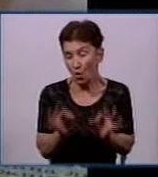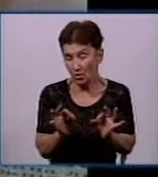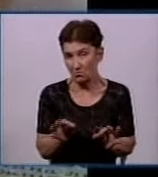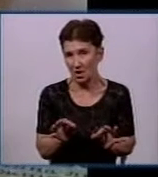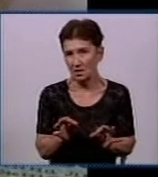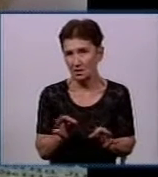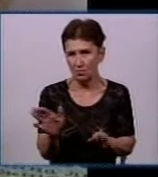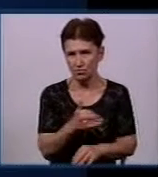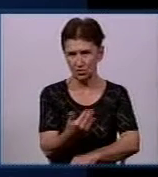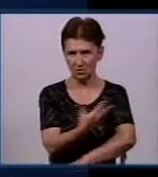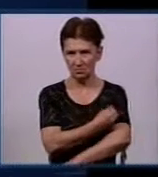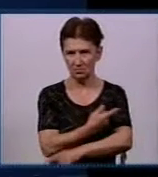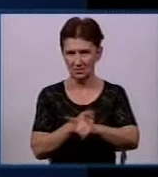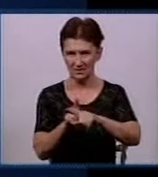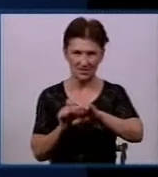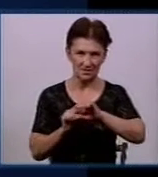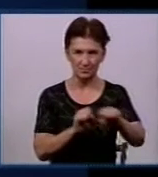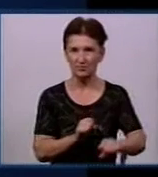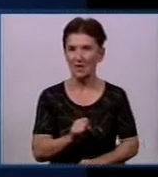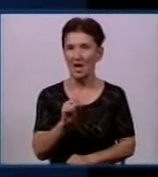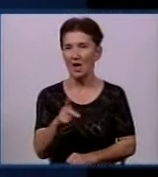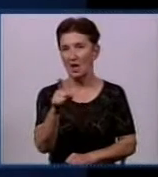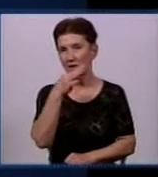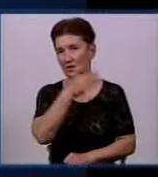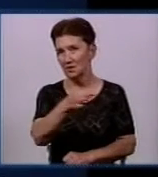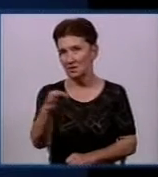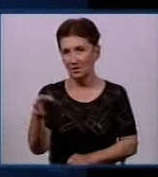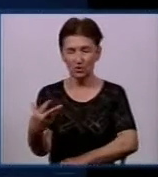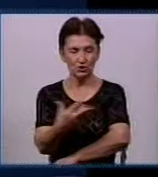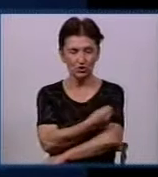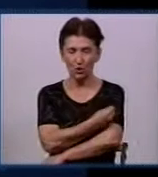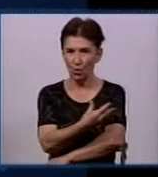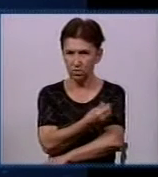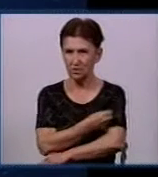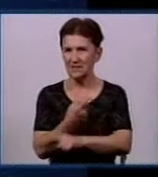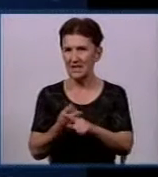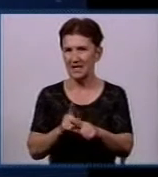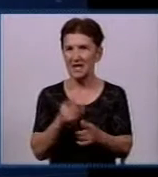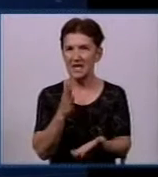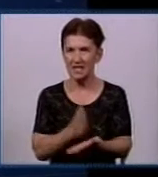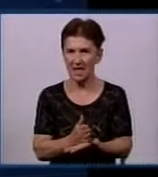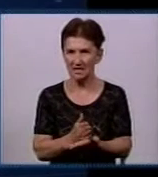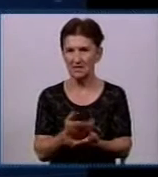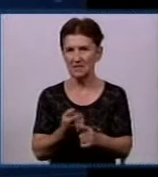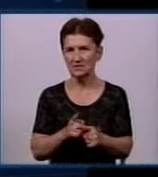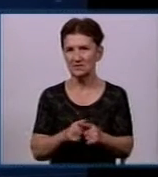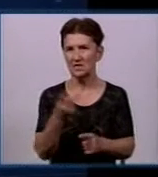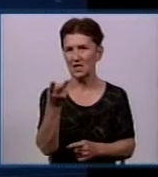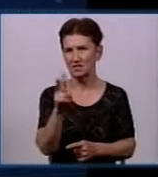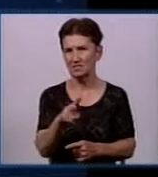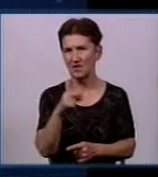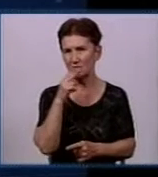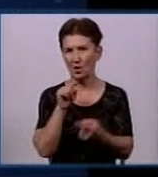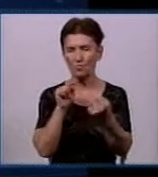Це працює імунітет. Як повідомила Оксана Сташко, щеплюватимуть вакцинами, які є у наявності. Це 2 варіанти препаратів